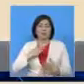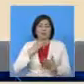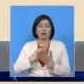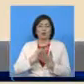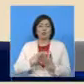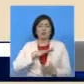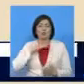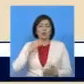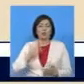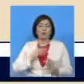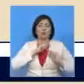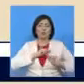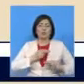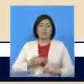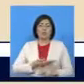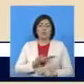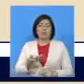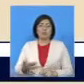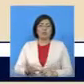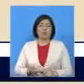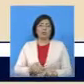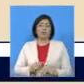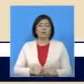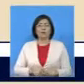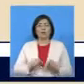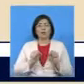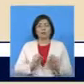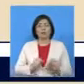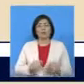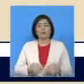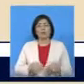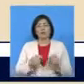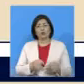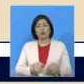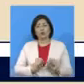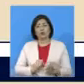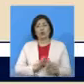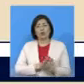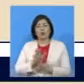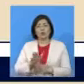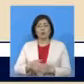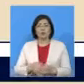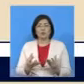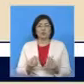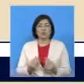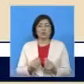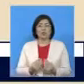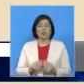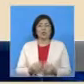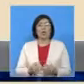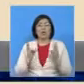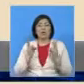жұмыс. Сіздерге қоғамдық тәртіпті қорғау, азаматтардың құқықтары мен бостандықтарын қамтамасыз ету және қылмыспен